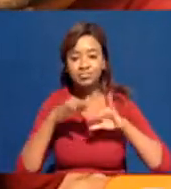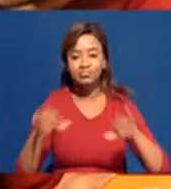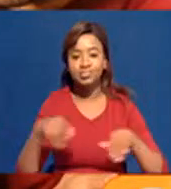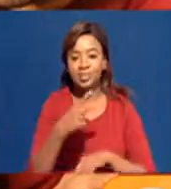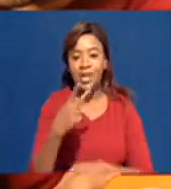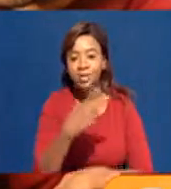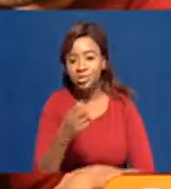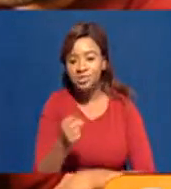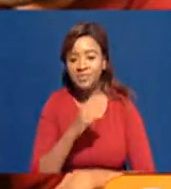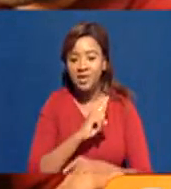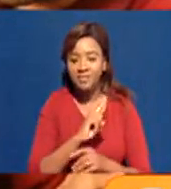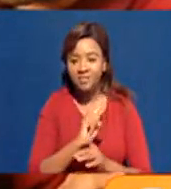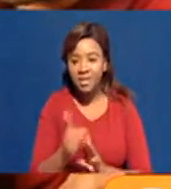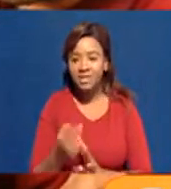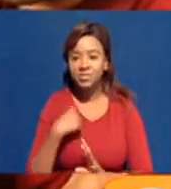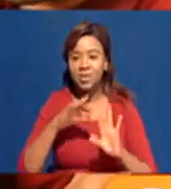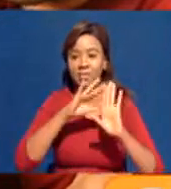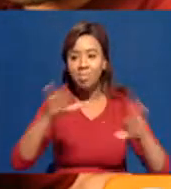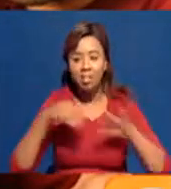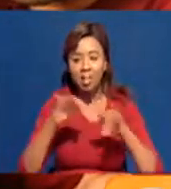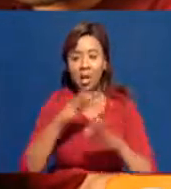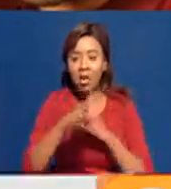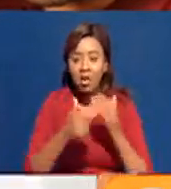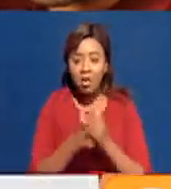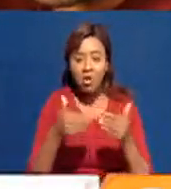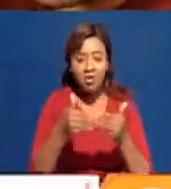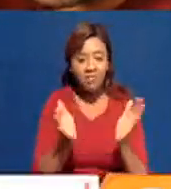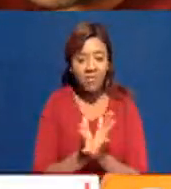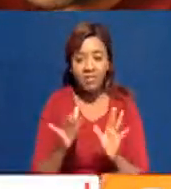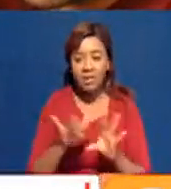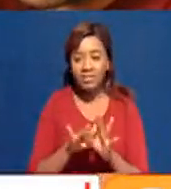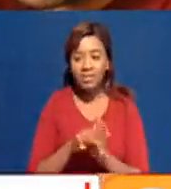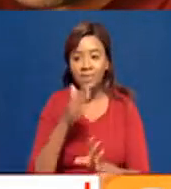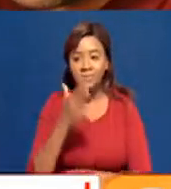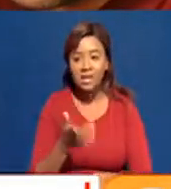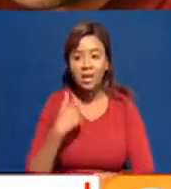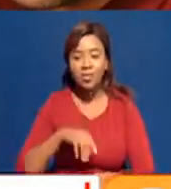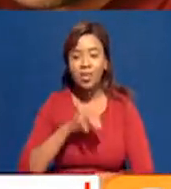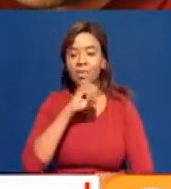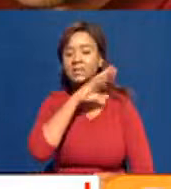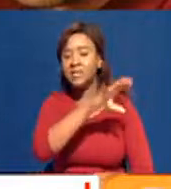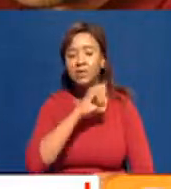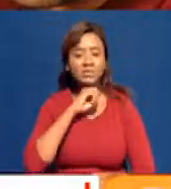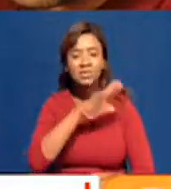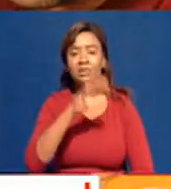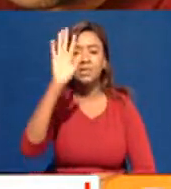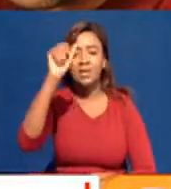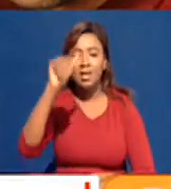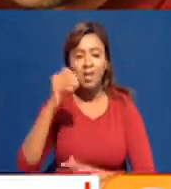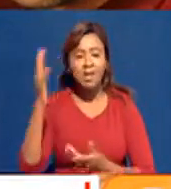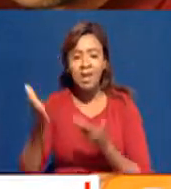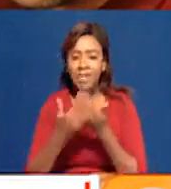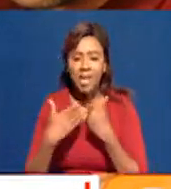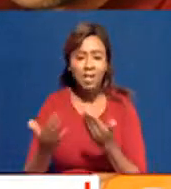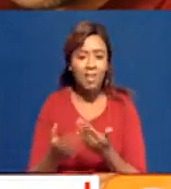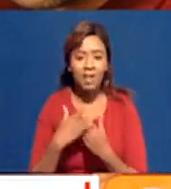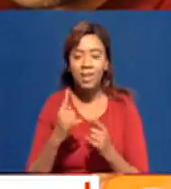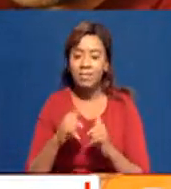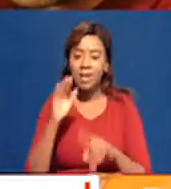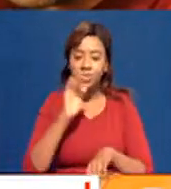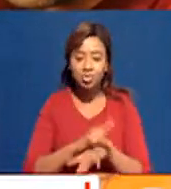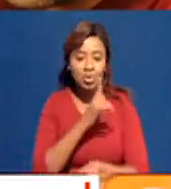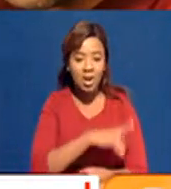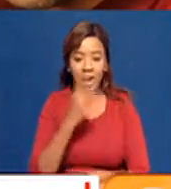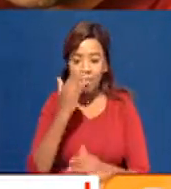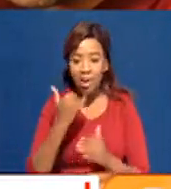20-25 minutes with all the family members inside there. We were shouting for the boats. It was just good luck that after